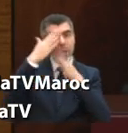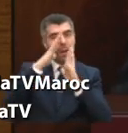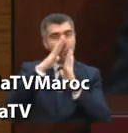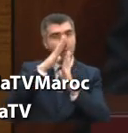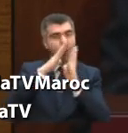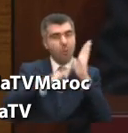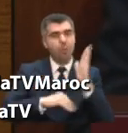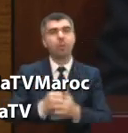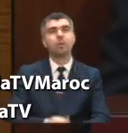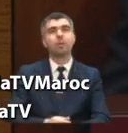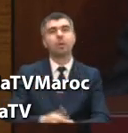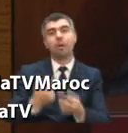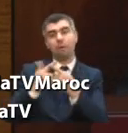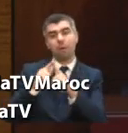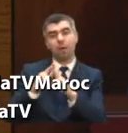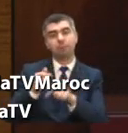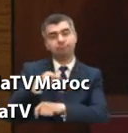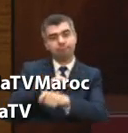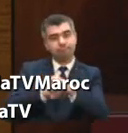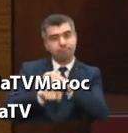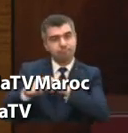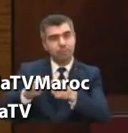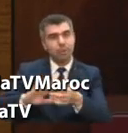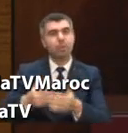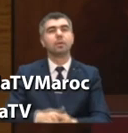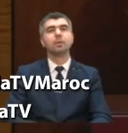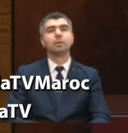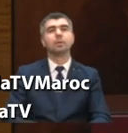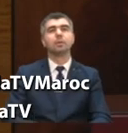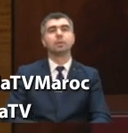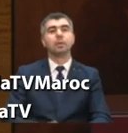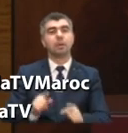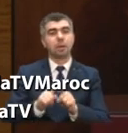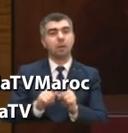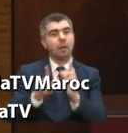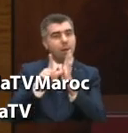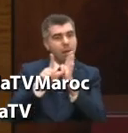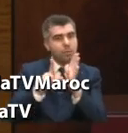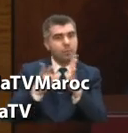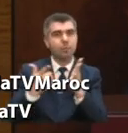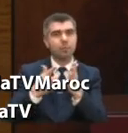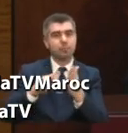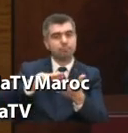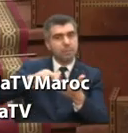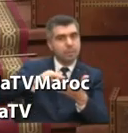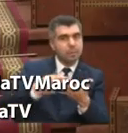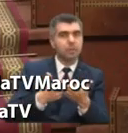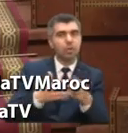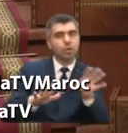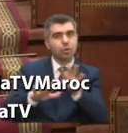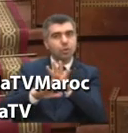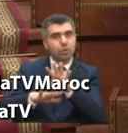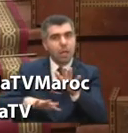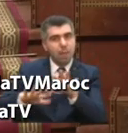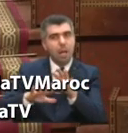وعلى كافة المستويات، إن على المستوى التشريعي، يعني على المستوى الاجتماعي، وعلى